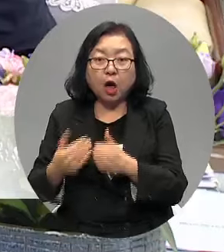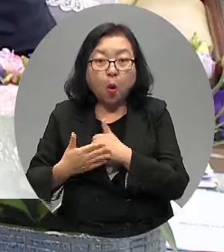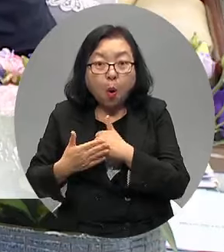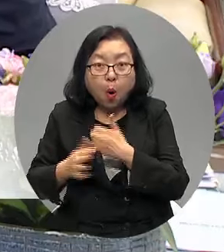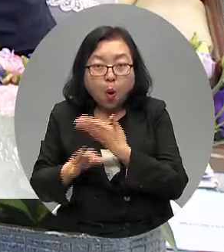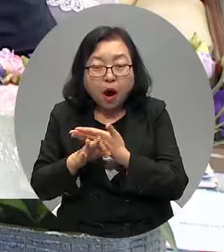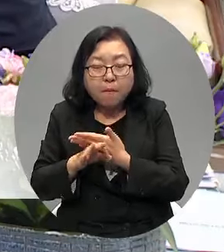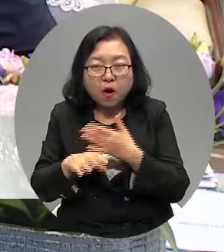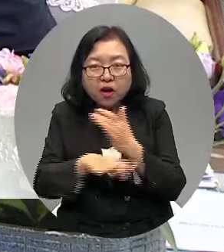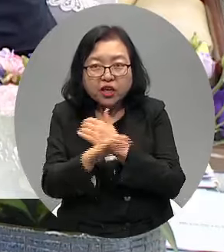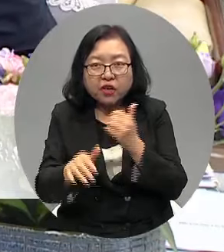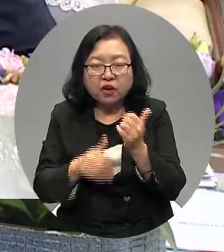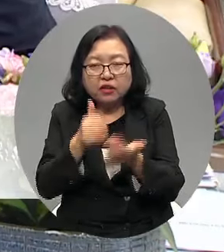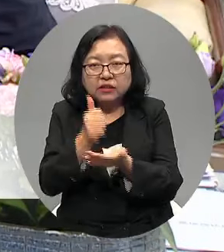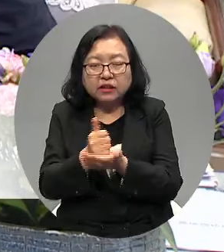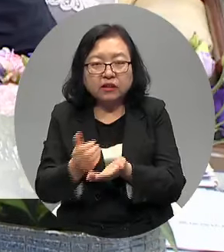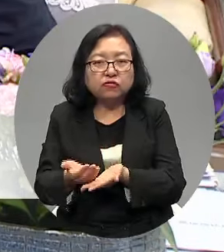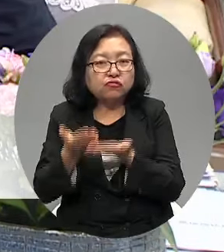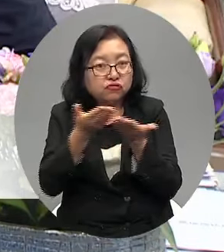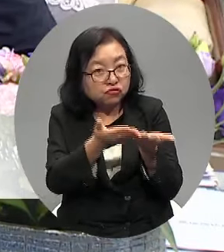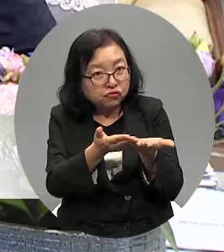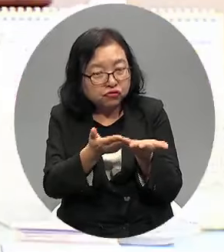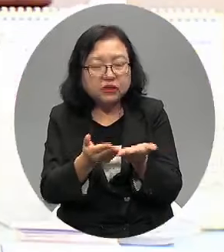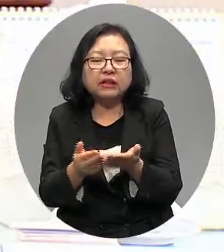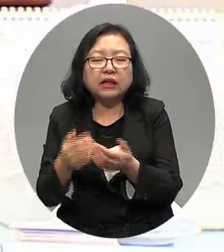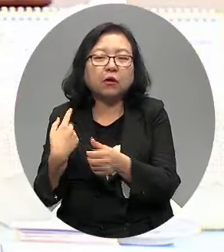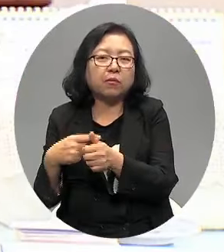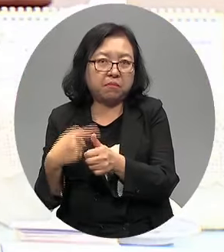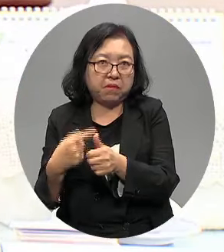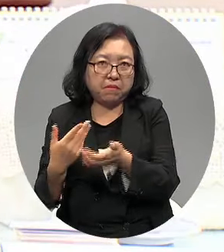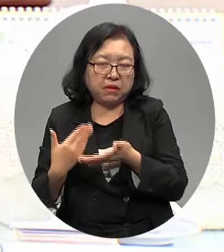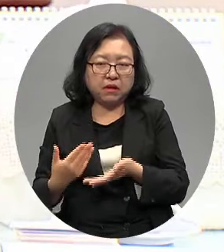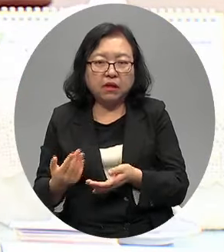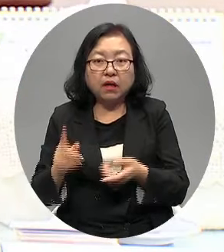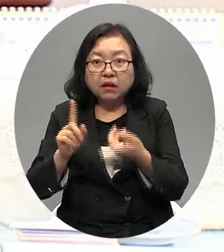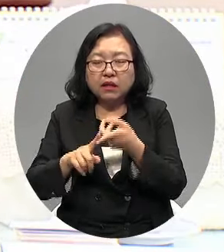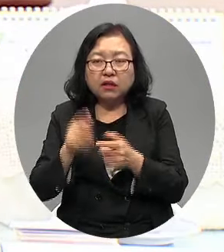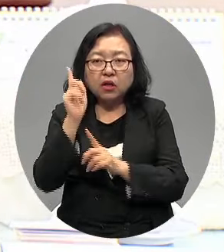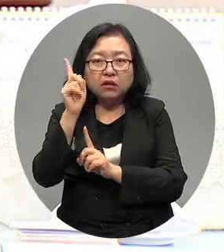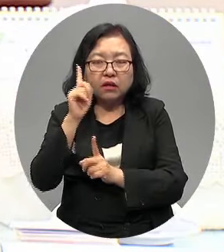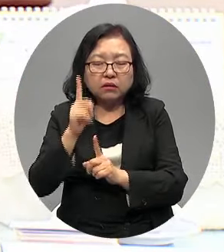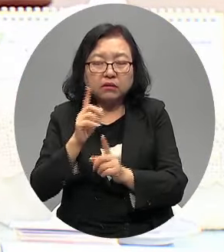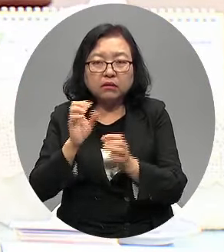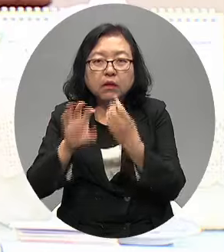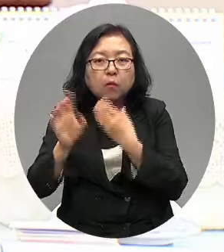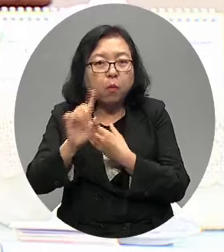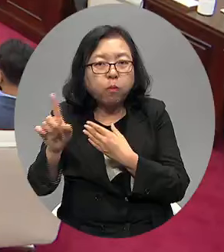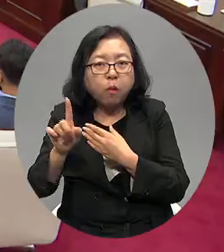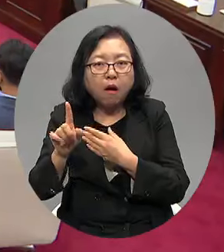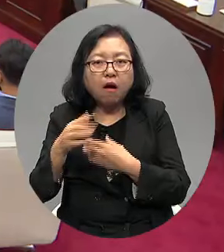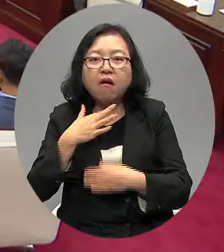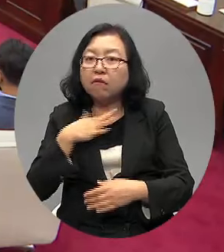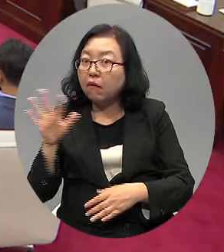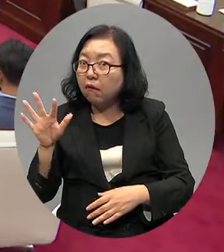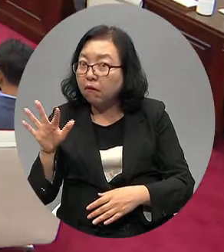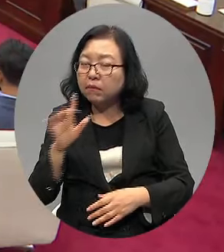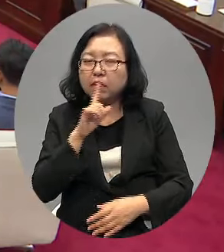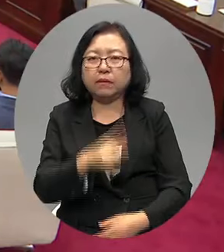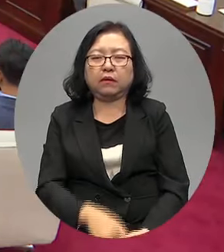상임위원장직을 약속했다는 비판을 받고 있습니다. 이에 대해 이 의장은 뒷거래는 사실이 아니라고